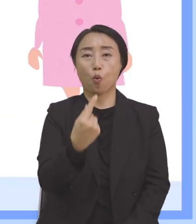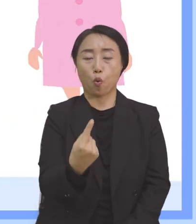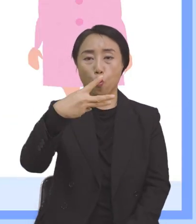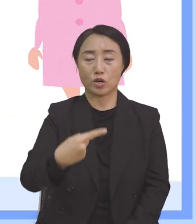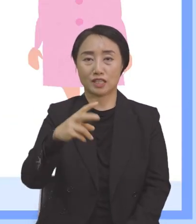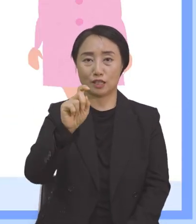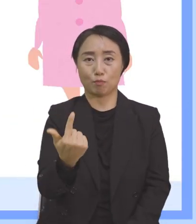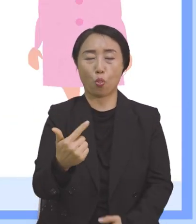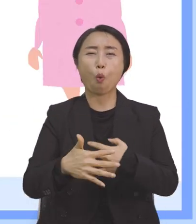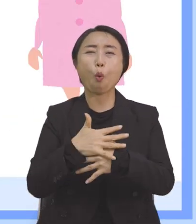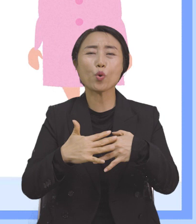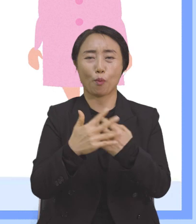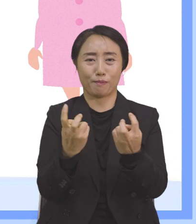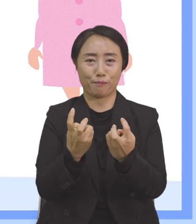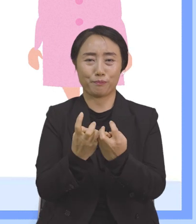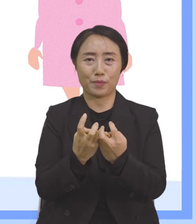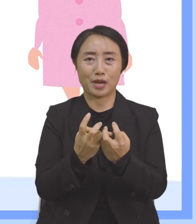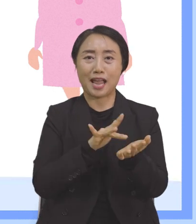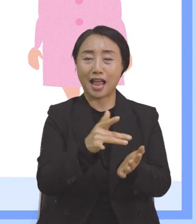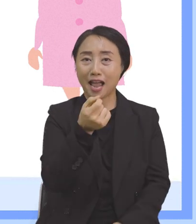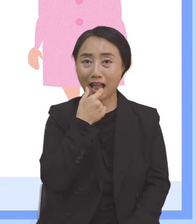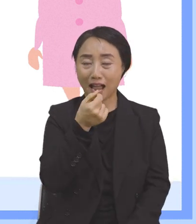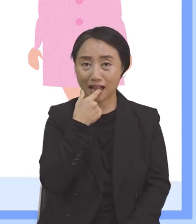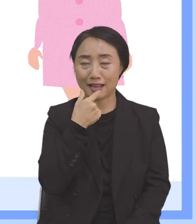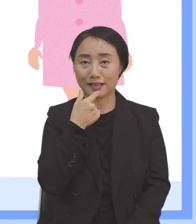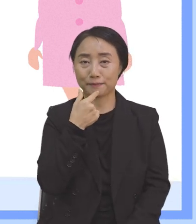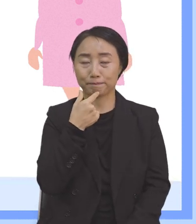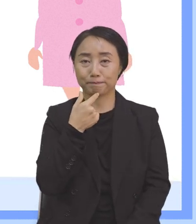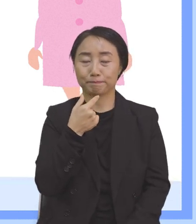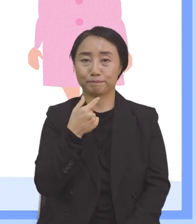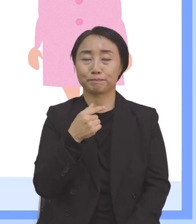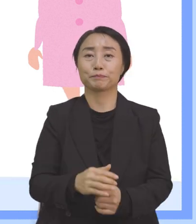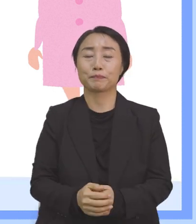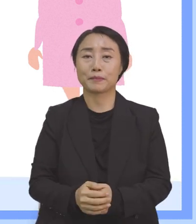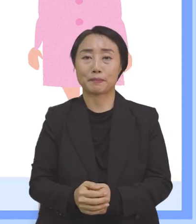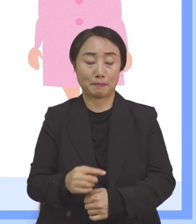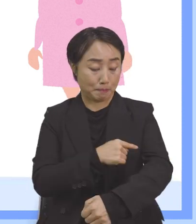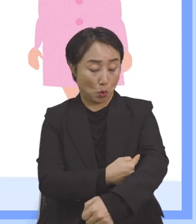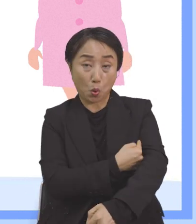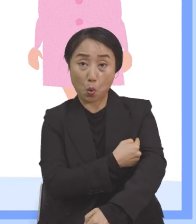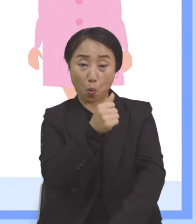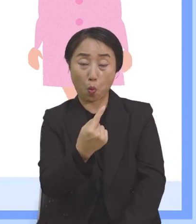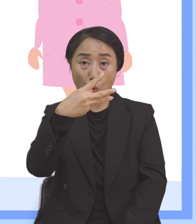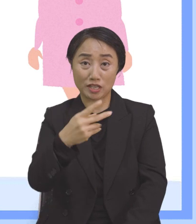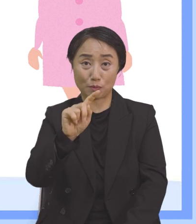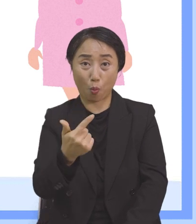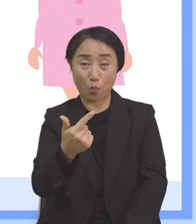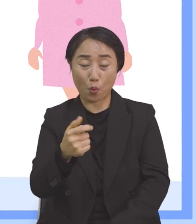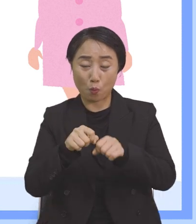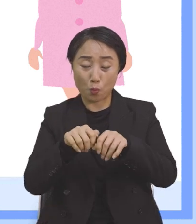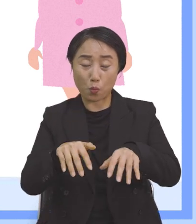호르몬 요법입니다. 호르몬 요법에는 경구 피임약을 복용하는 방법, 피부 아래에 호르몬을